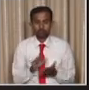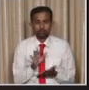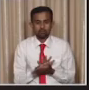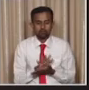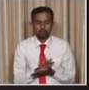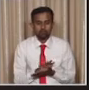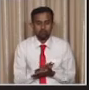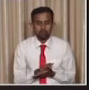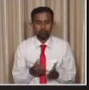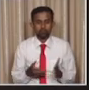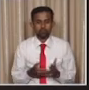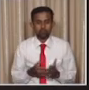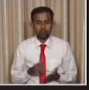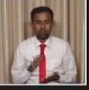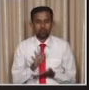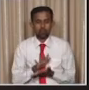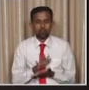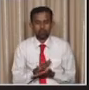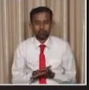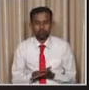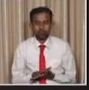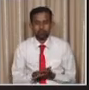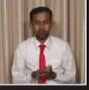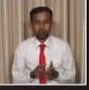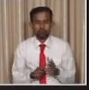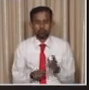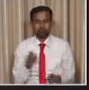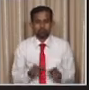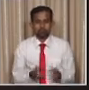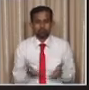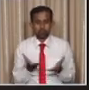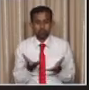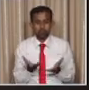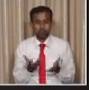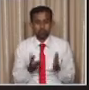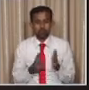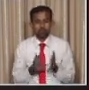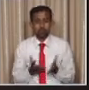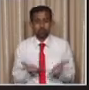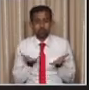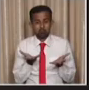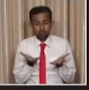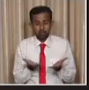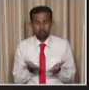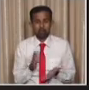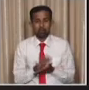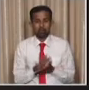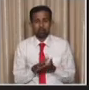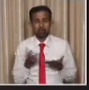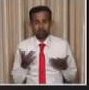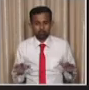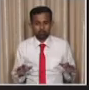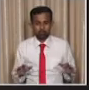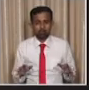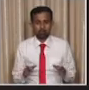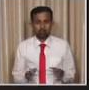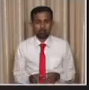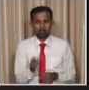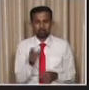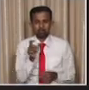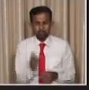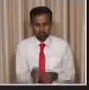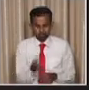ජනතාව පීඩණයට පත් කිරීමේ සතුට ජනතාව මත තවත් ගලක් අතෑරීමේ සතුට භුක්ති විඳා අපි අහනවා මේ අය